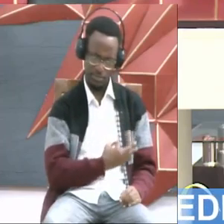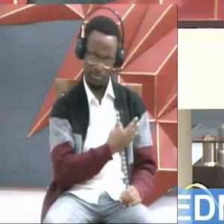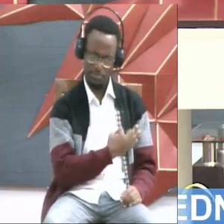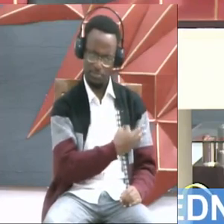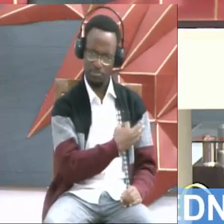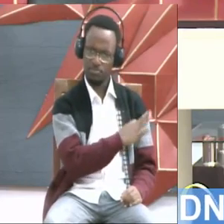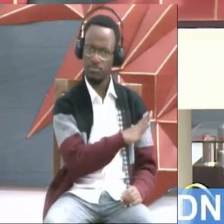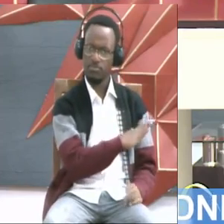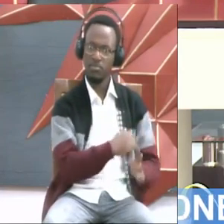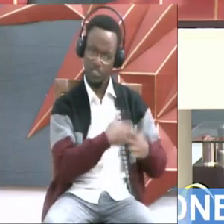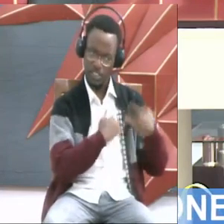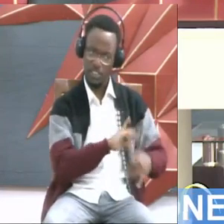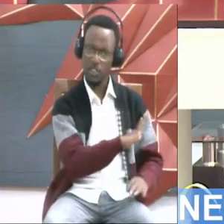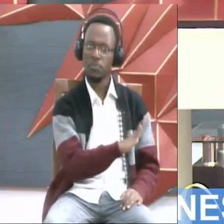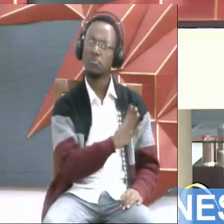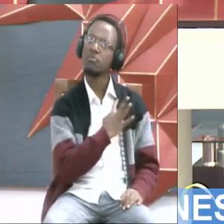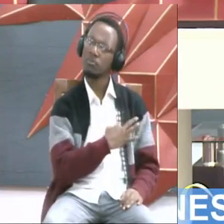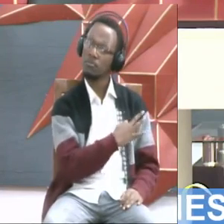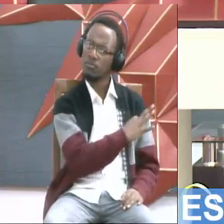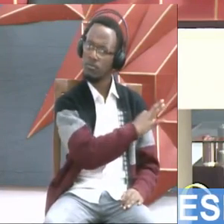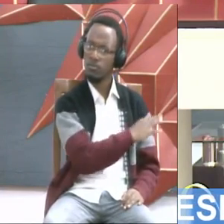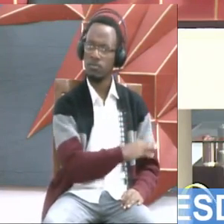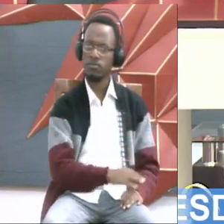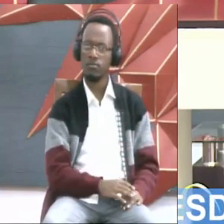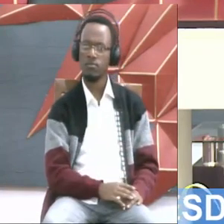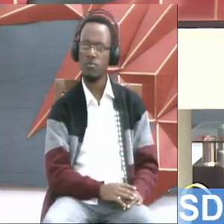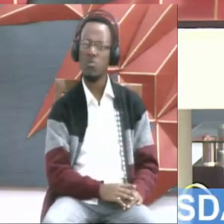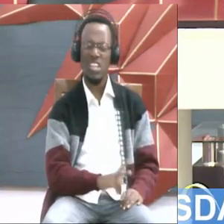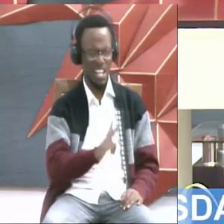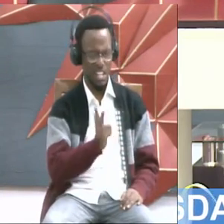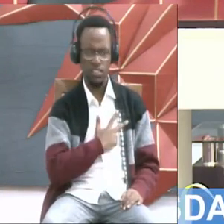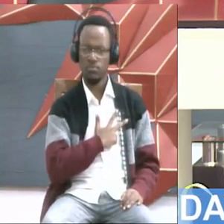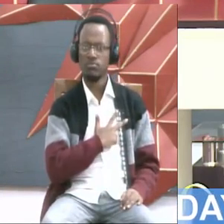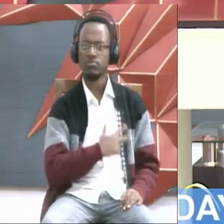ryandika mu mitima yabo ubutakivayo